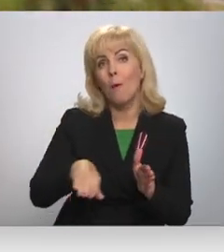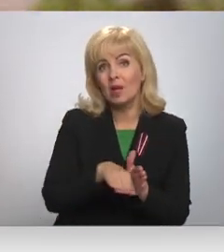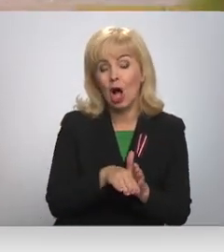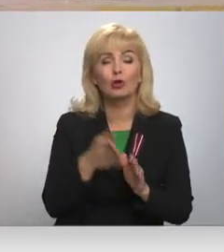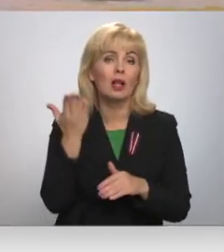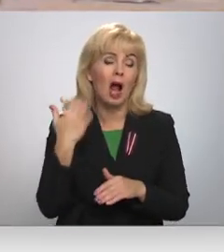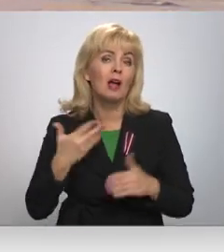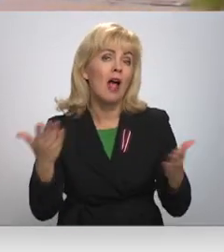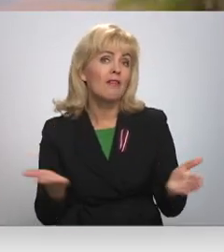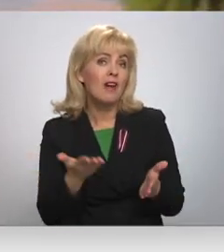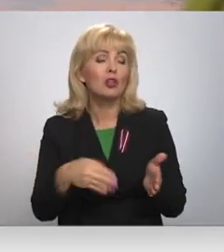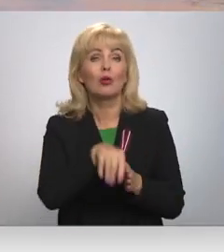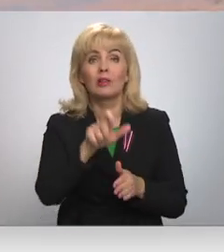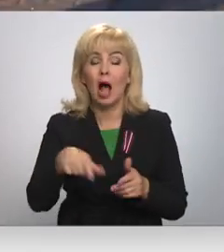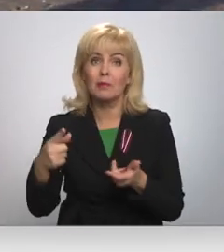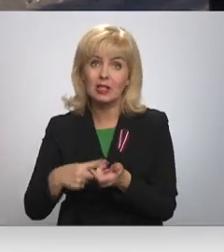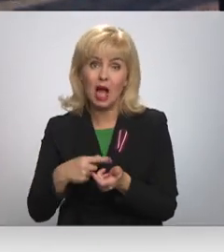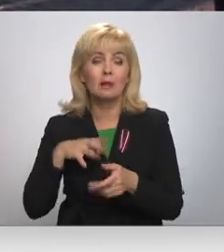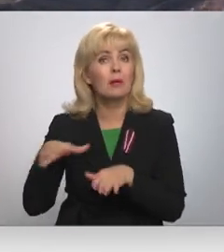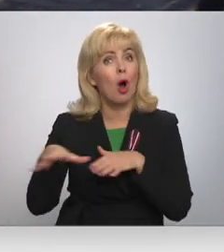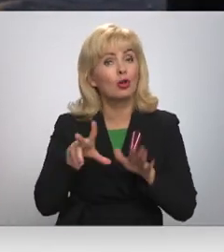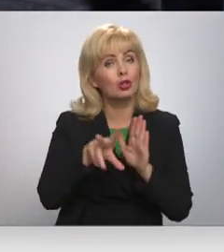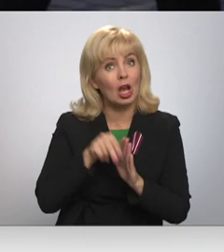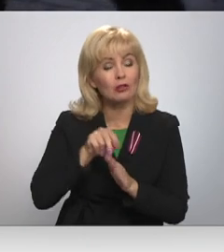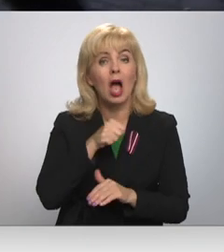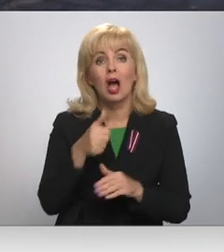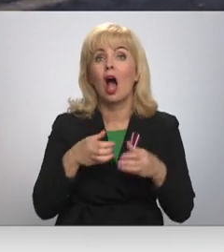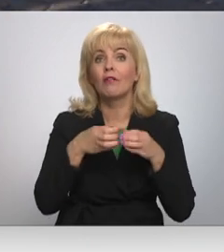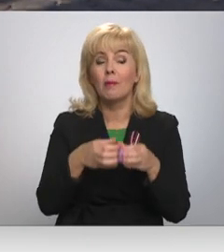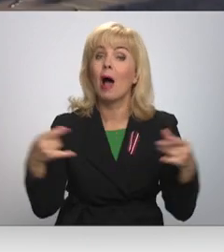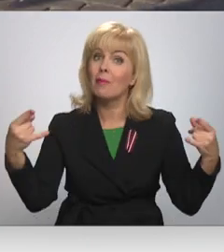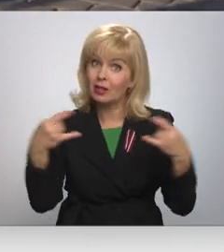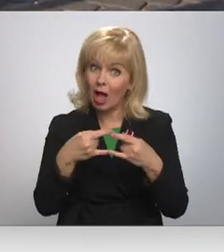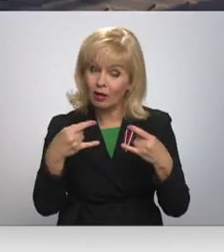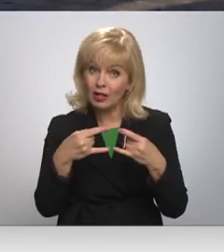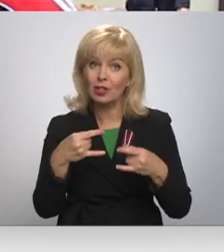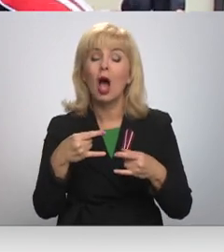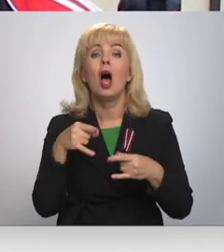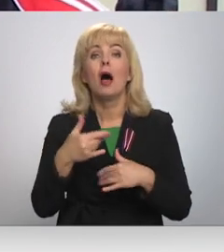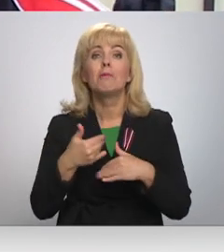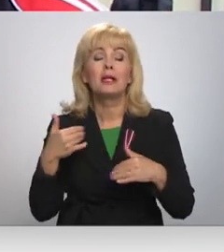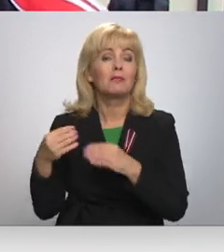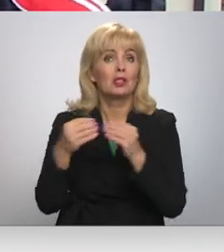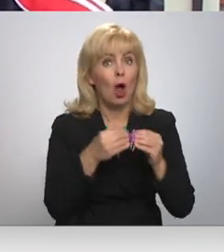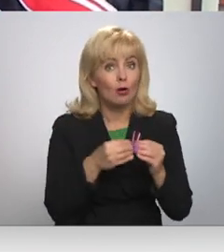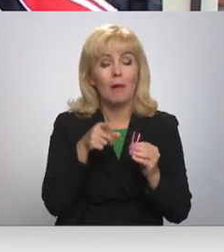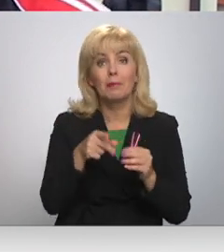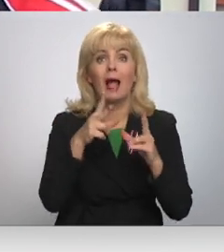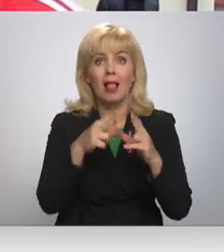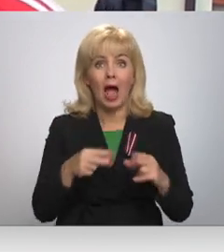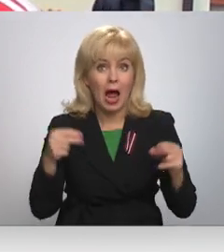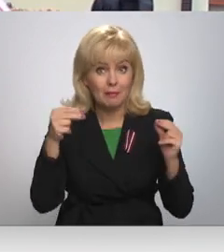Savulaik, lai veicinātu dalībnieku skaitu, tika organizēta izloze ar galveno balvu televizoru. Roberts no Tomas pirms 10 gadiem bija viens no